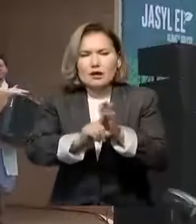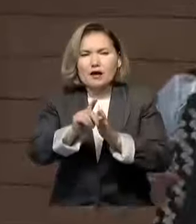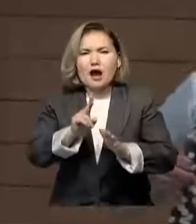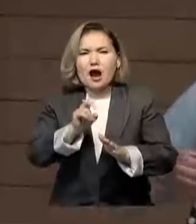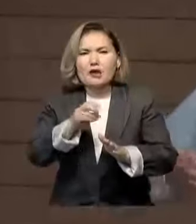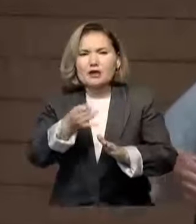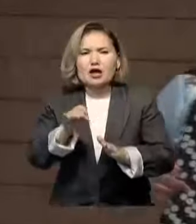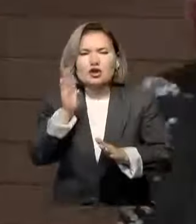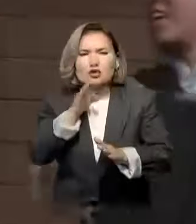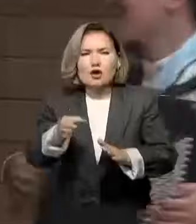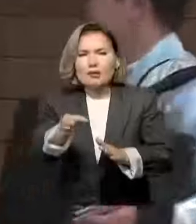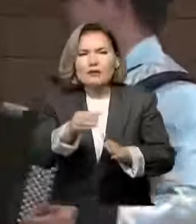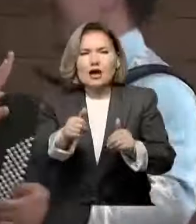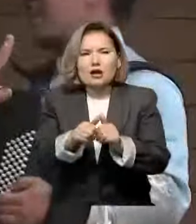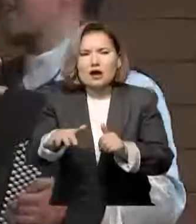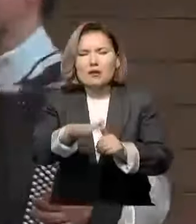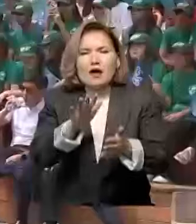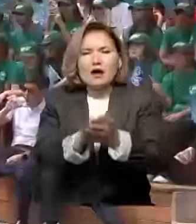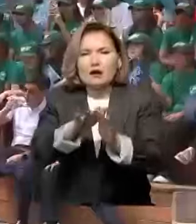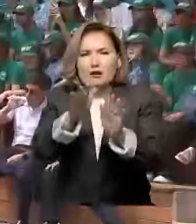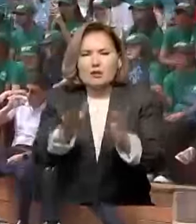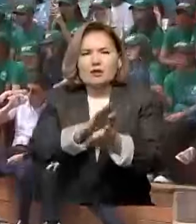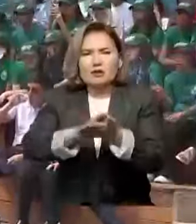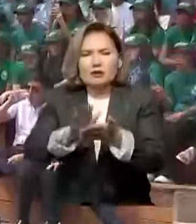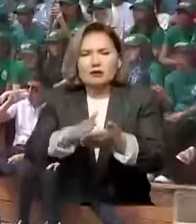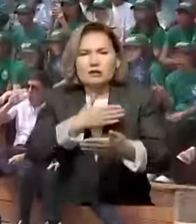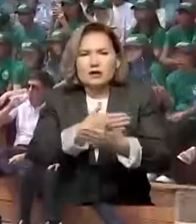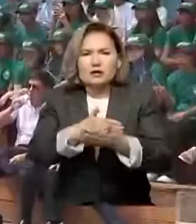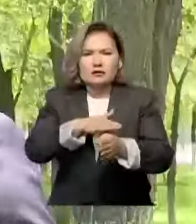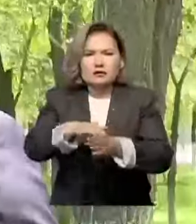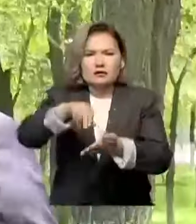Олар Қапшағай су қоймасының жағалауын тұрмыстық қалдықтардан тазартты.